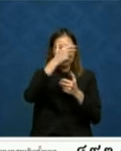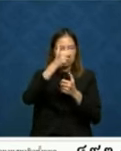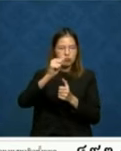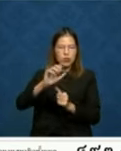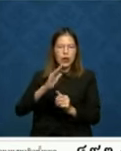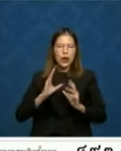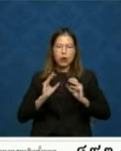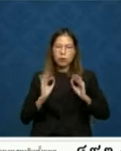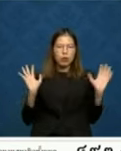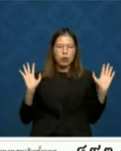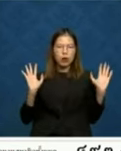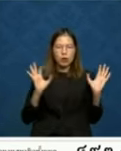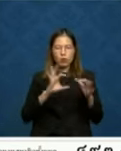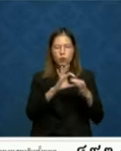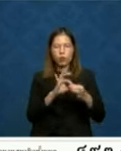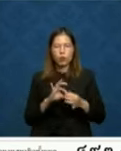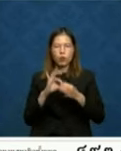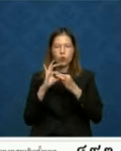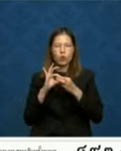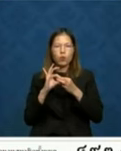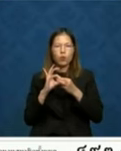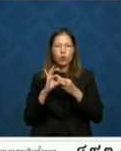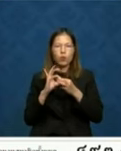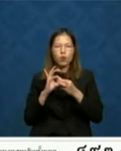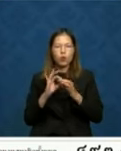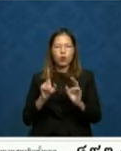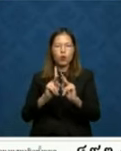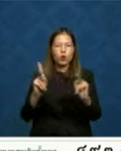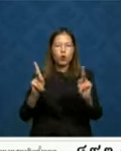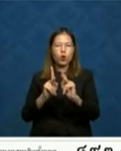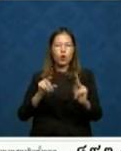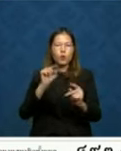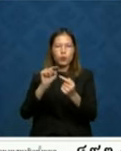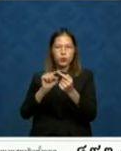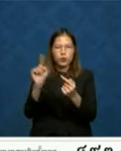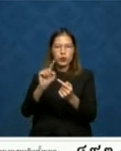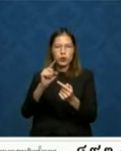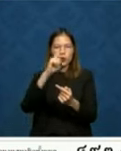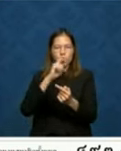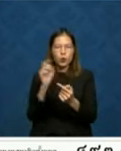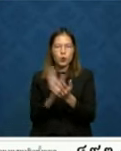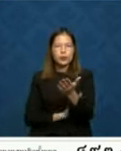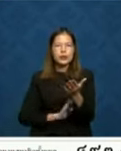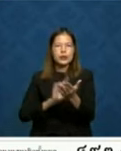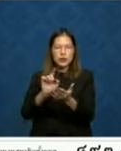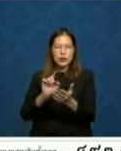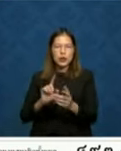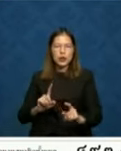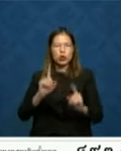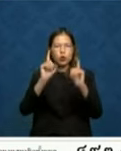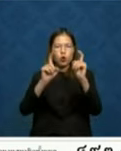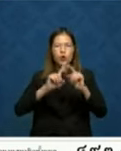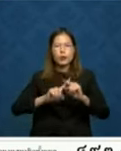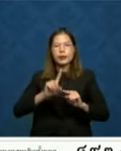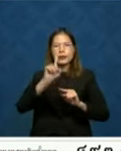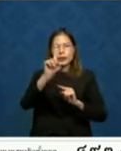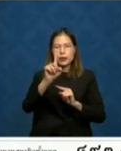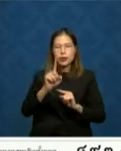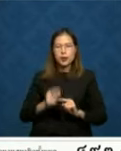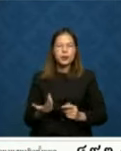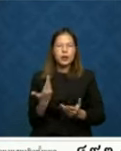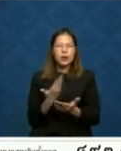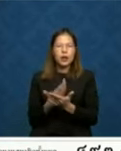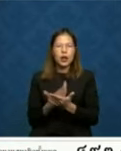ก็คงจะสอดคล้องกับข้อสังเกตของกรรมาธิการต่อการยาสูบแห่งประเทศไทยในข้อที่1ว่ามันคงลดต้นทุนนะ